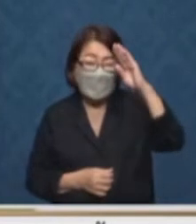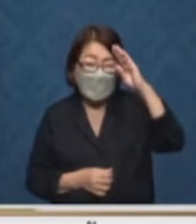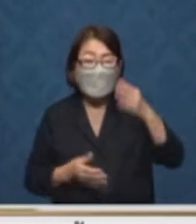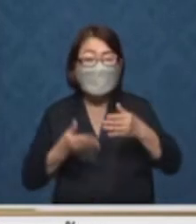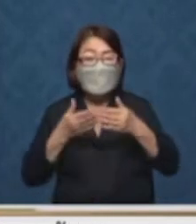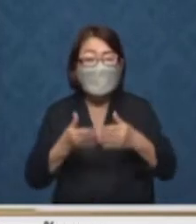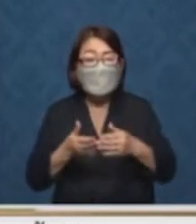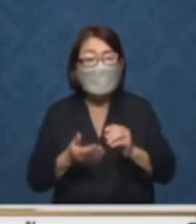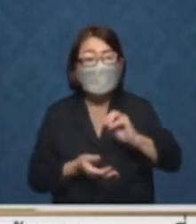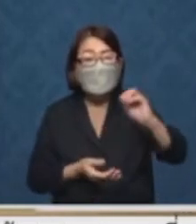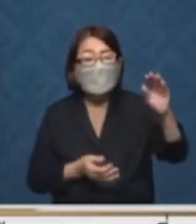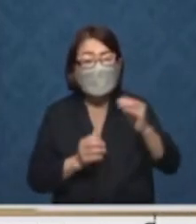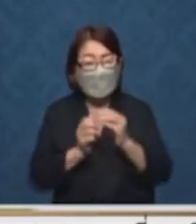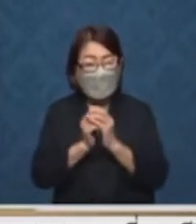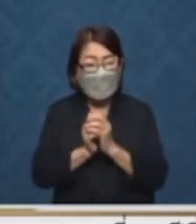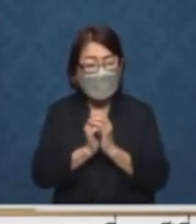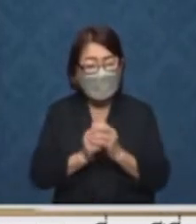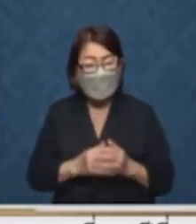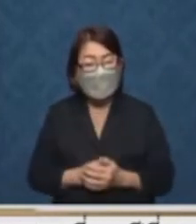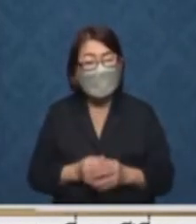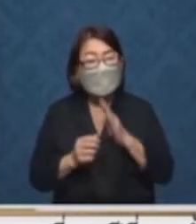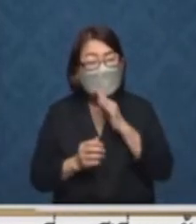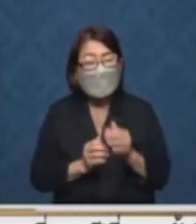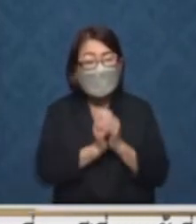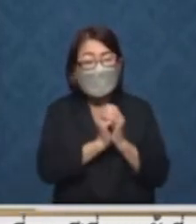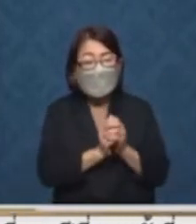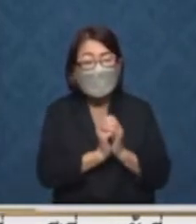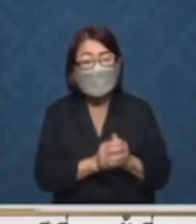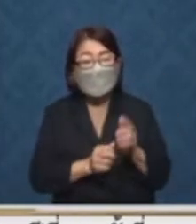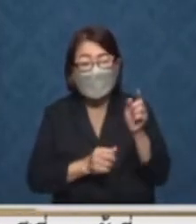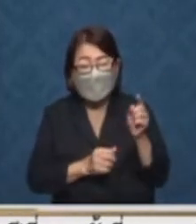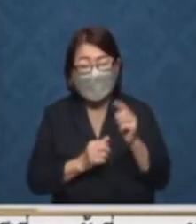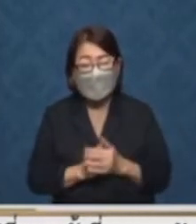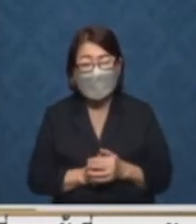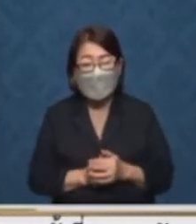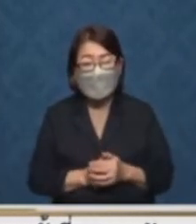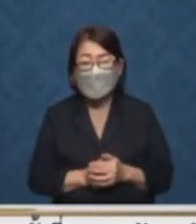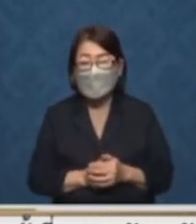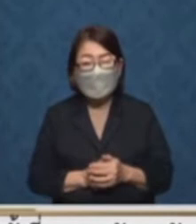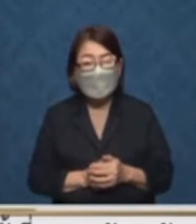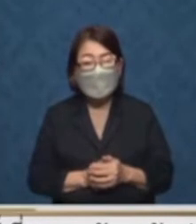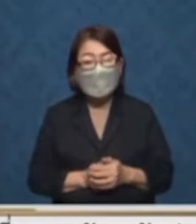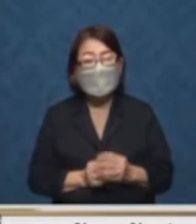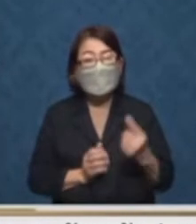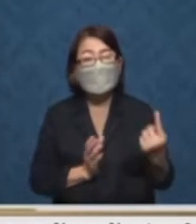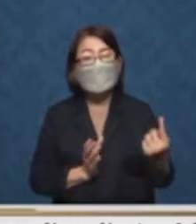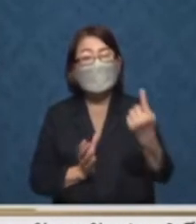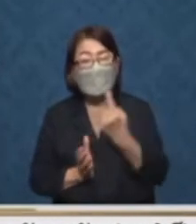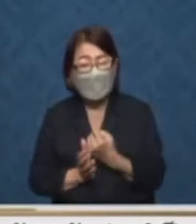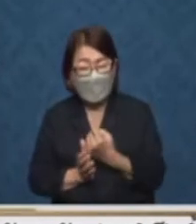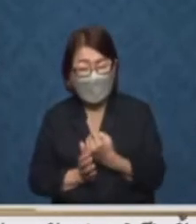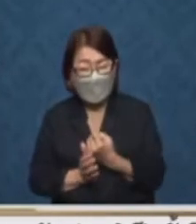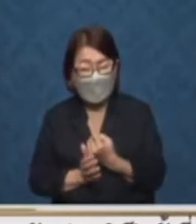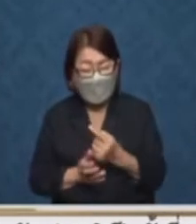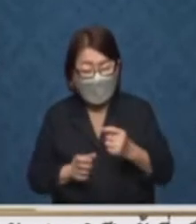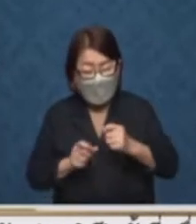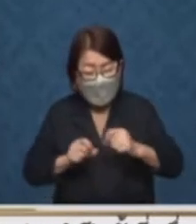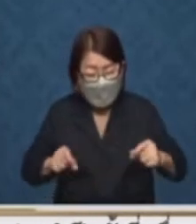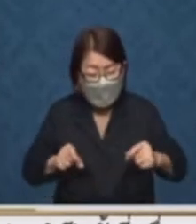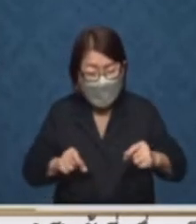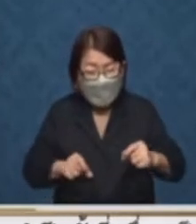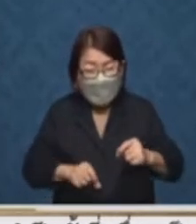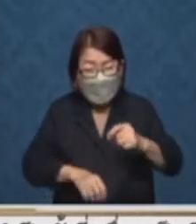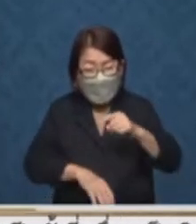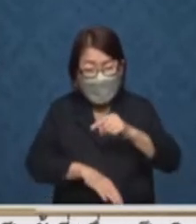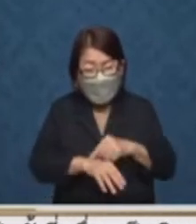ทำไปถึงจีนครับและหากประเทศจีนเนี่ยไม่สามารถส่งตัวแทนมาลงนามได้ทันเ